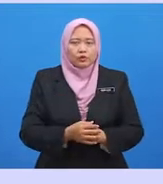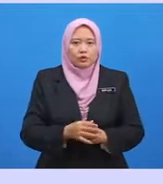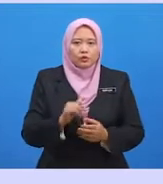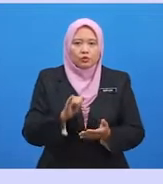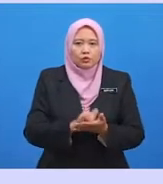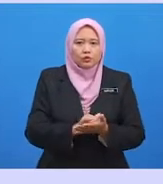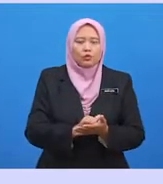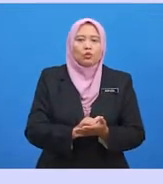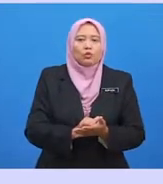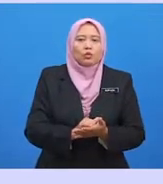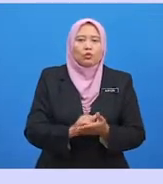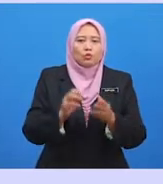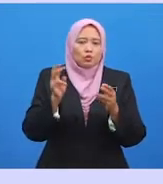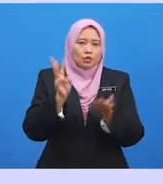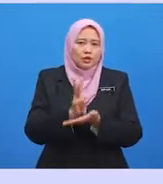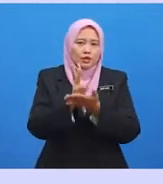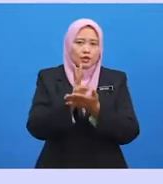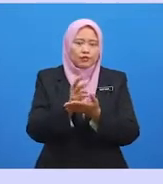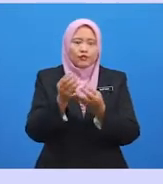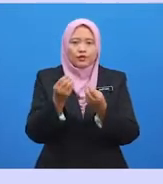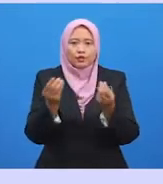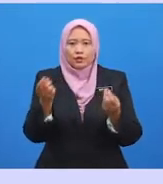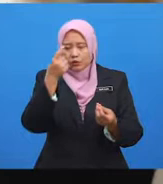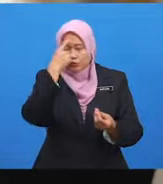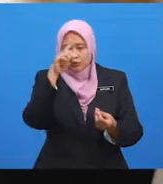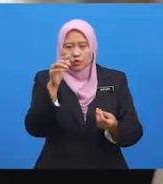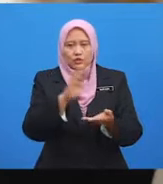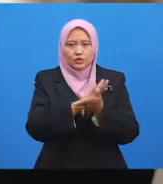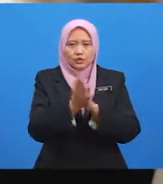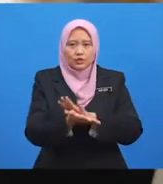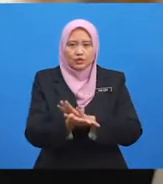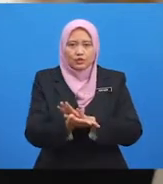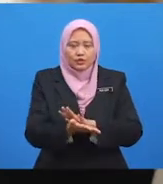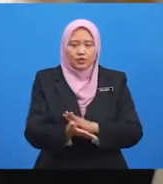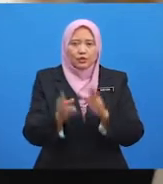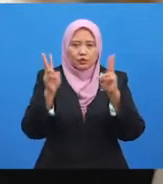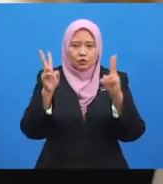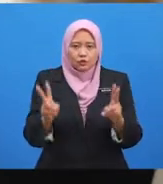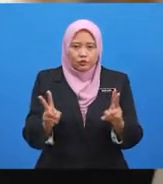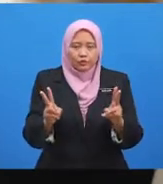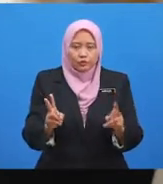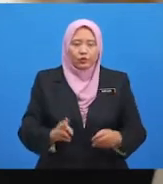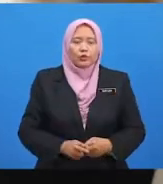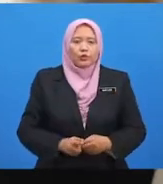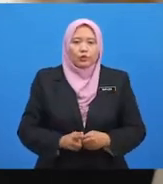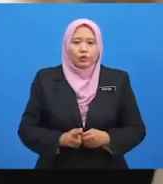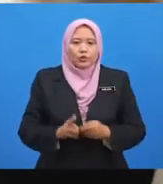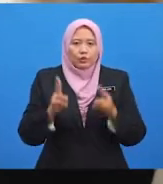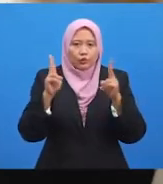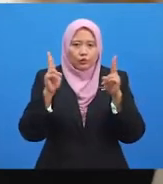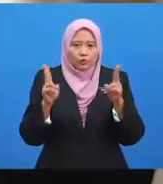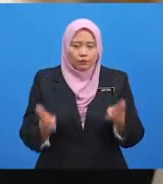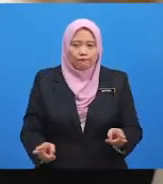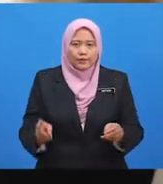kawasan Tanah perkuburan umat Islam Jadi inilah cara pengurusan harta wakaf di